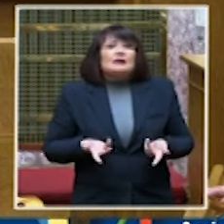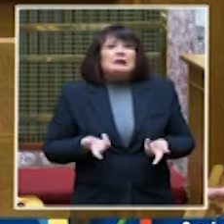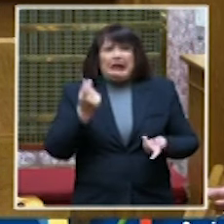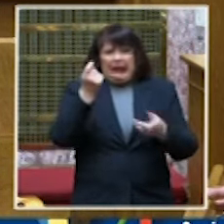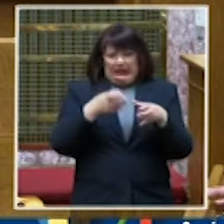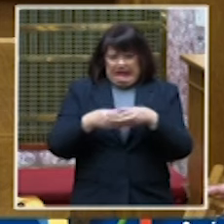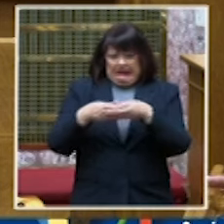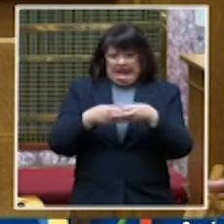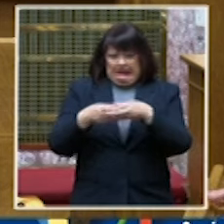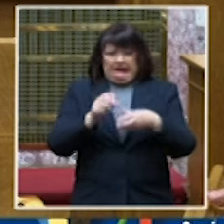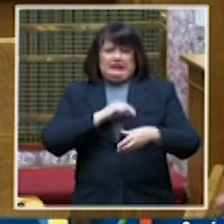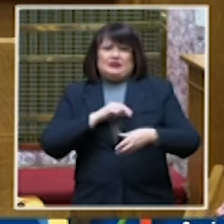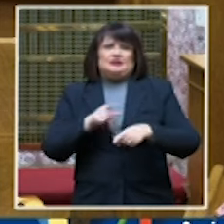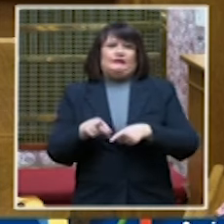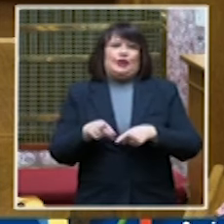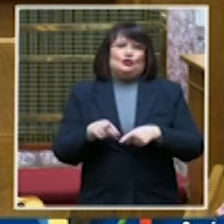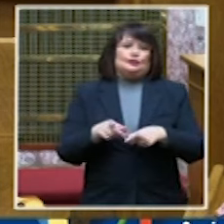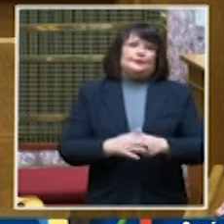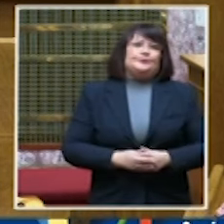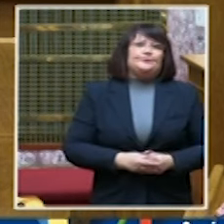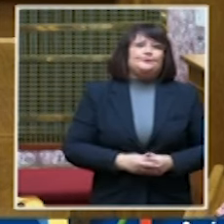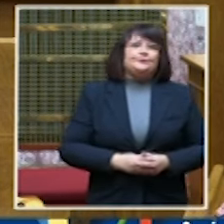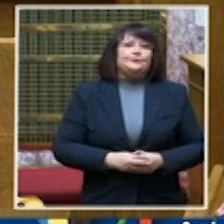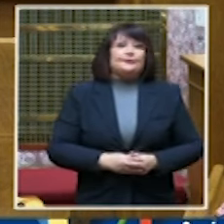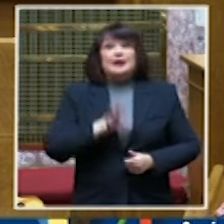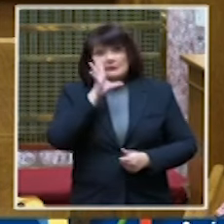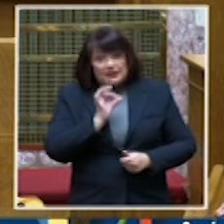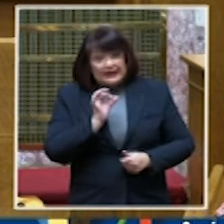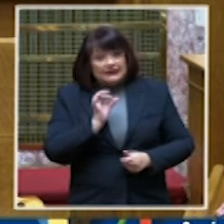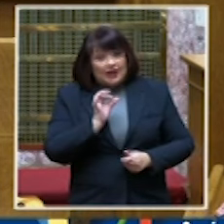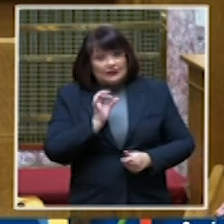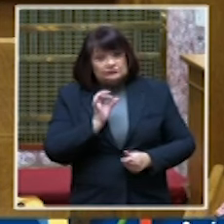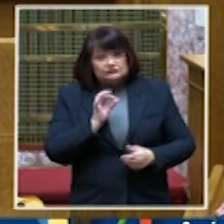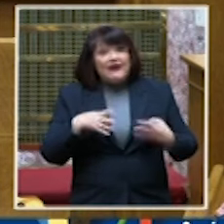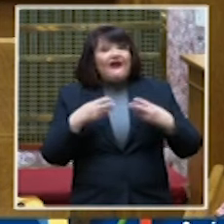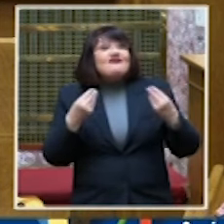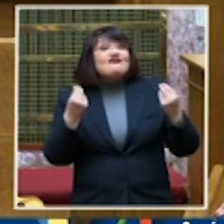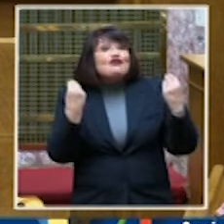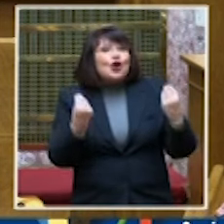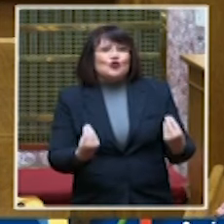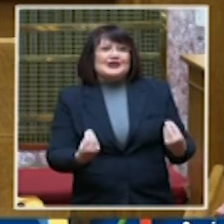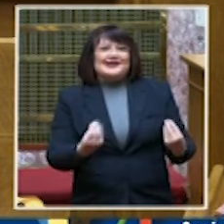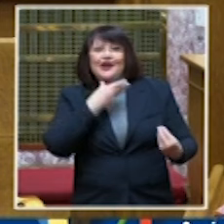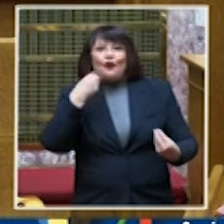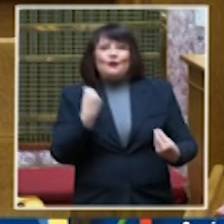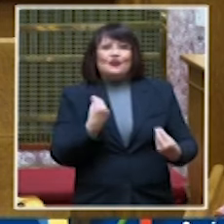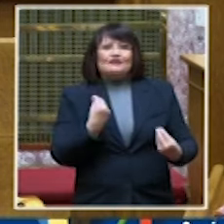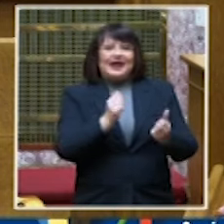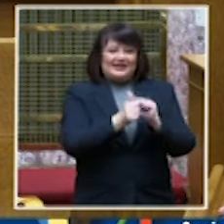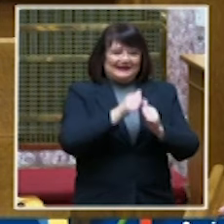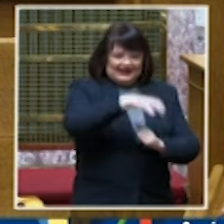ανθρώπους και εταιρείες. Έτσι λοιπόν από ευλογία που είναι να έχεις αθλητικές εγκαταστάσεις στον τόπο σου, αυτό